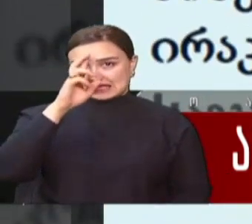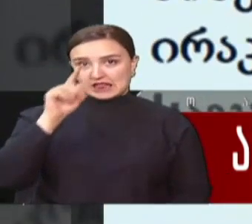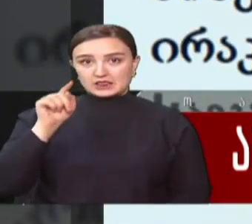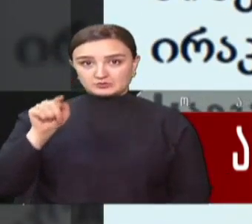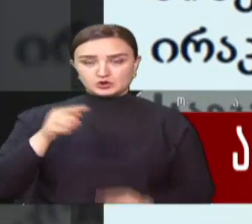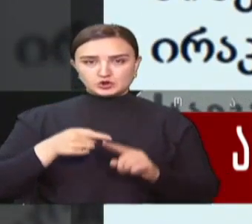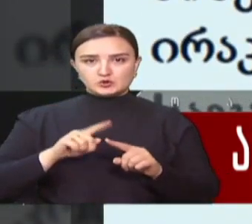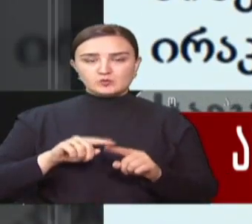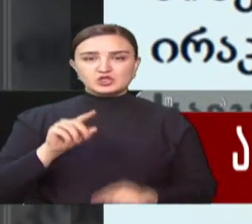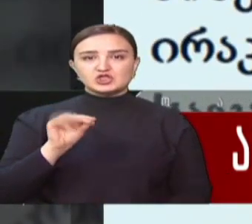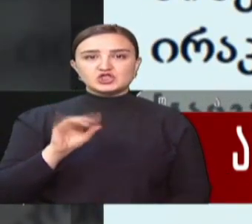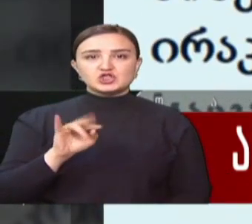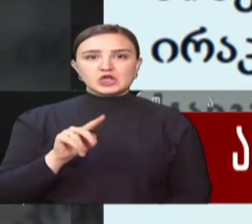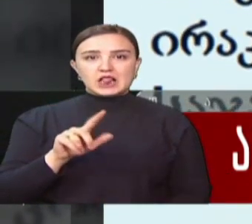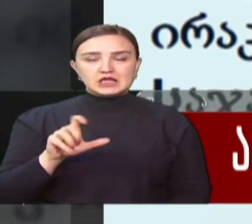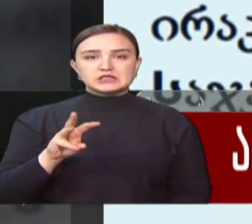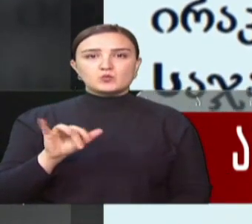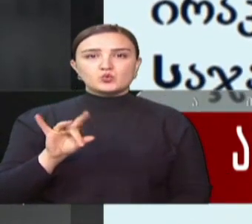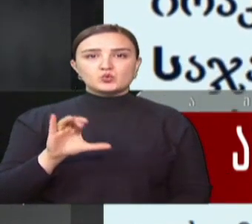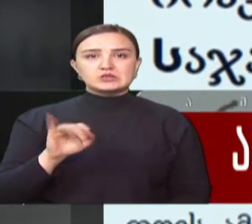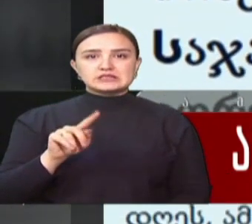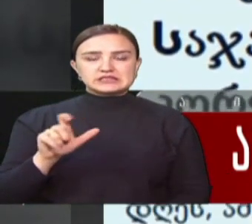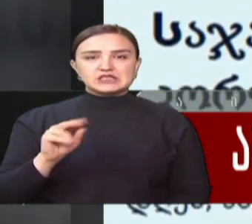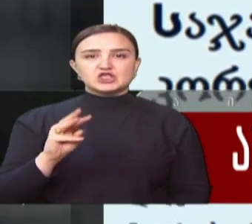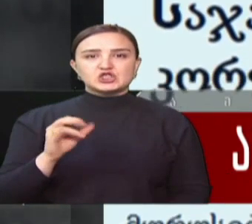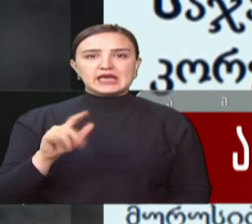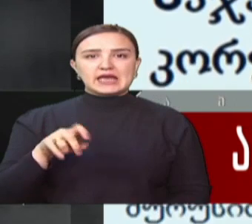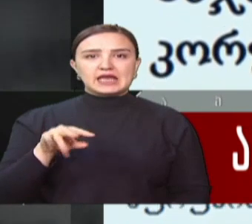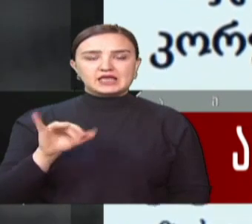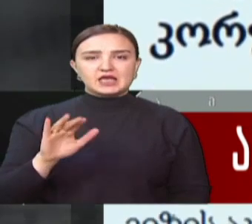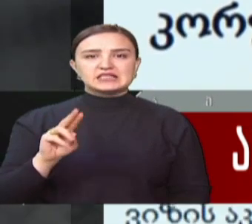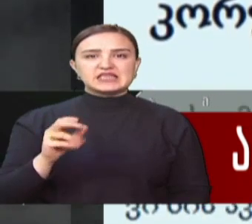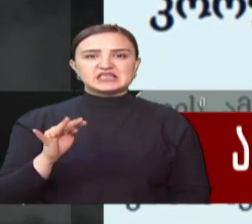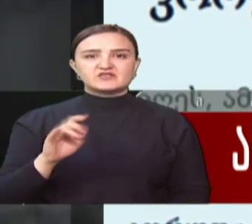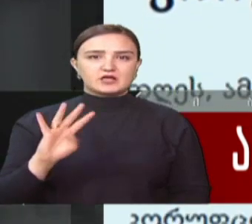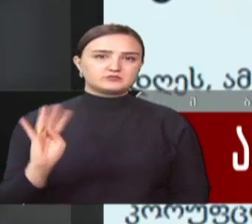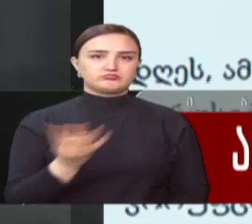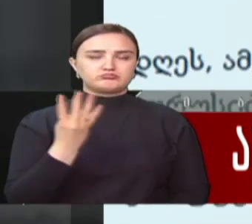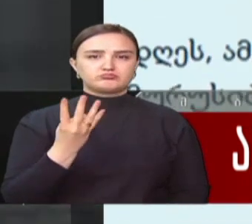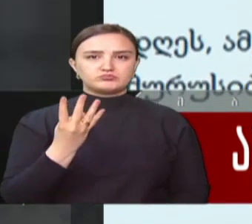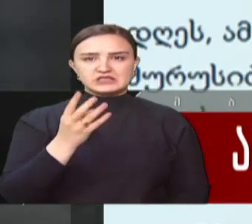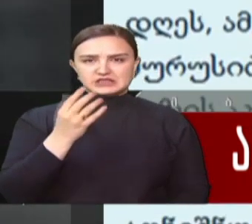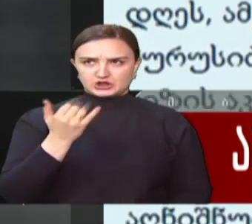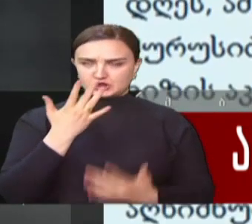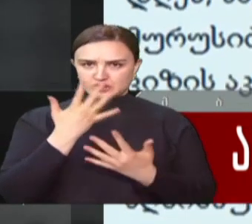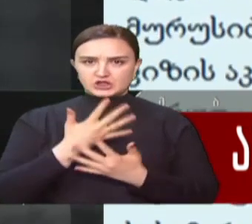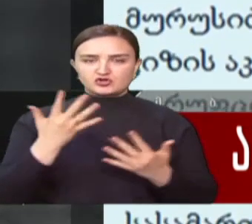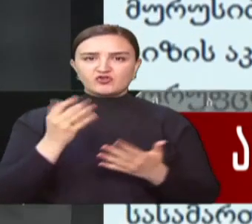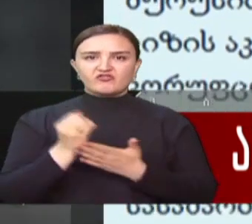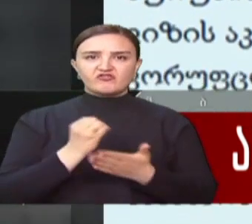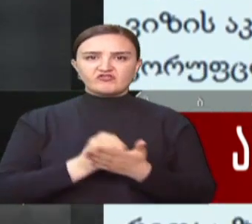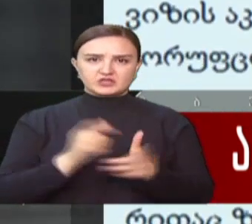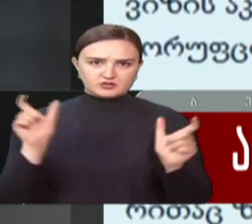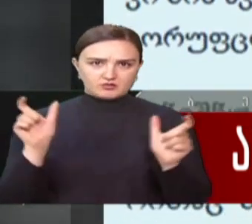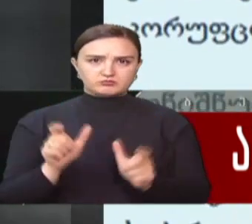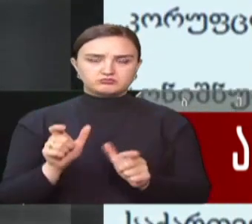დეპარტამენტი ახდენს მიხეილ ჩინჩალაძის, ლევან მურუსიძის, ირაკლის შენგელიას და ვალერიან ცერცვაძის საჯარო სანქცირებას ვიზის აკრძალვის